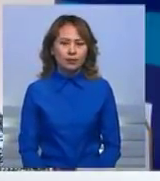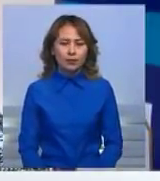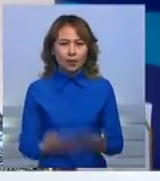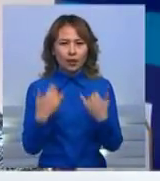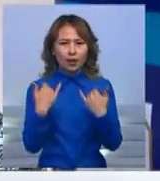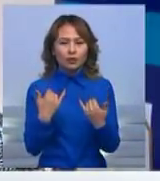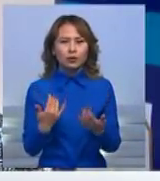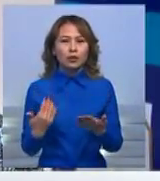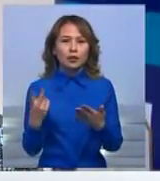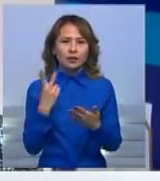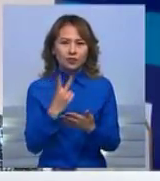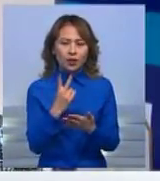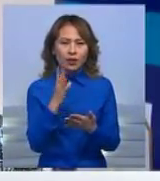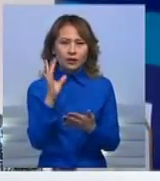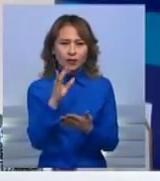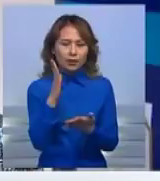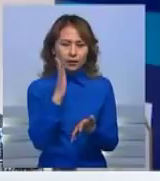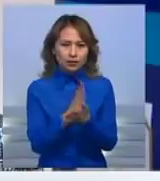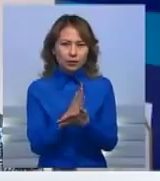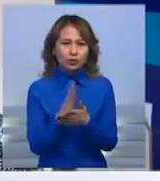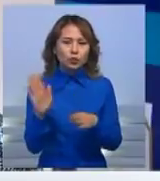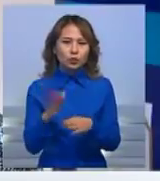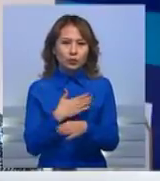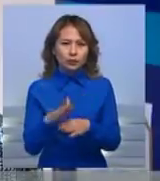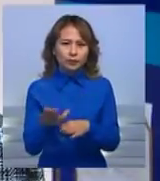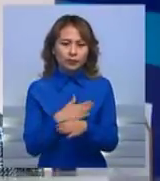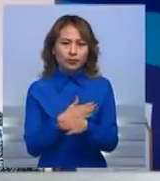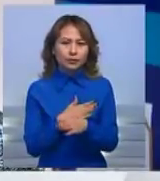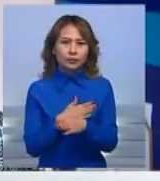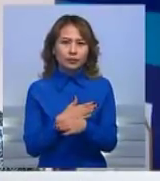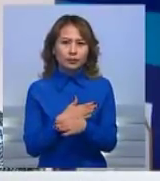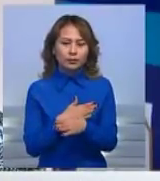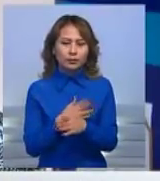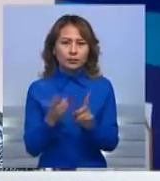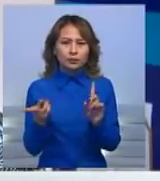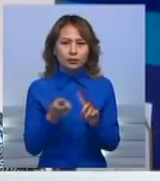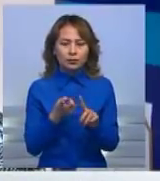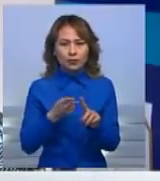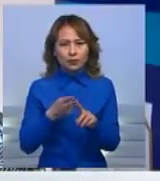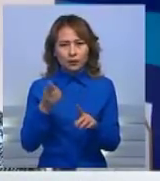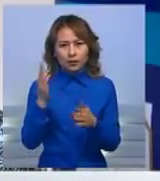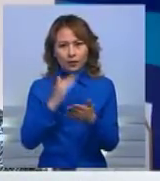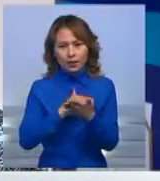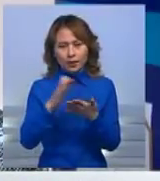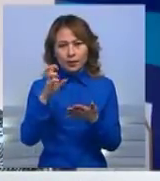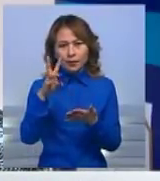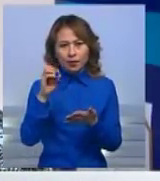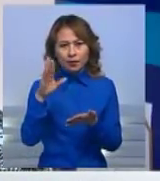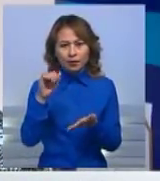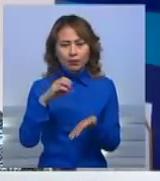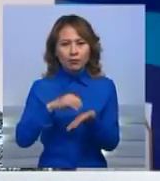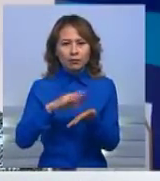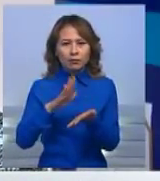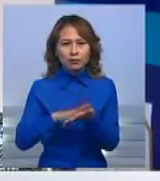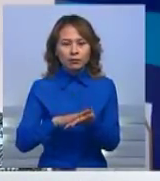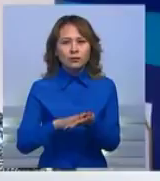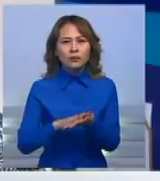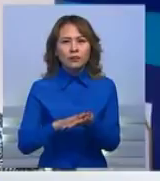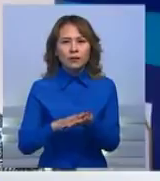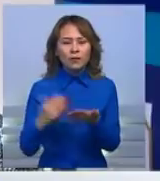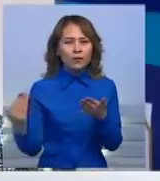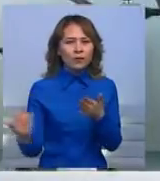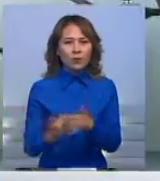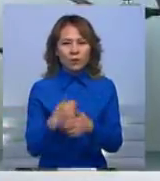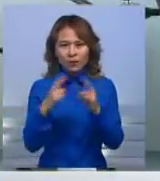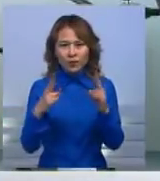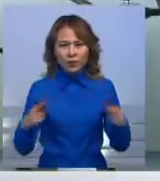бірінші варианты жекешелі әріптестікке беру, екінші жаңағыдай жобалық сметалық құжаттарын жасақтап, жаңа ғимарат